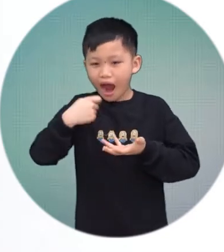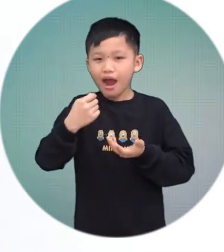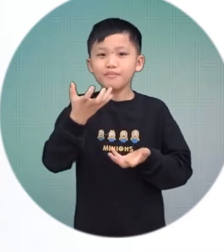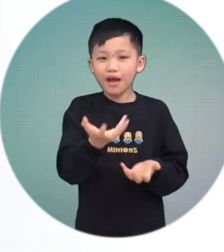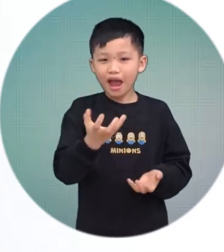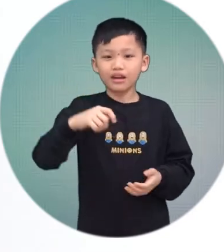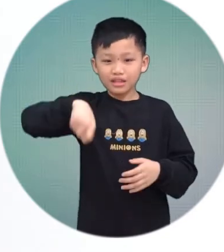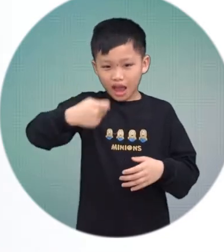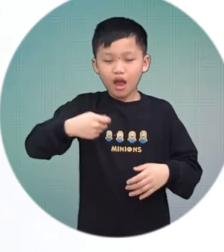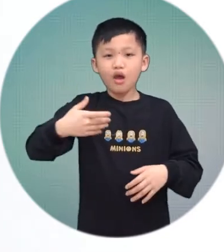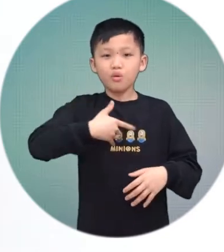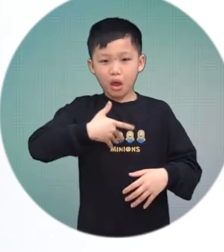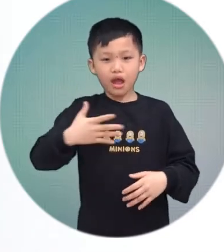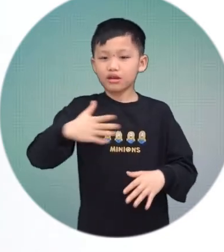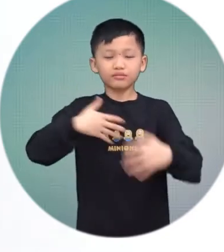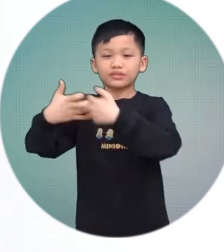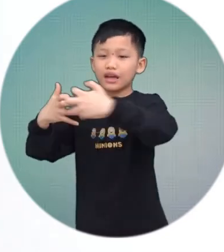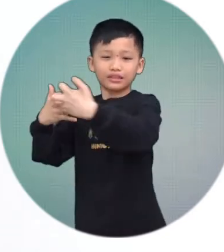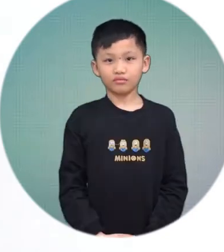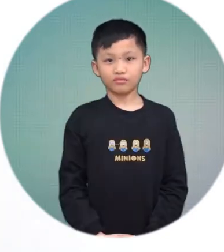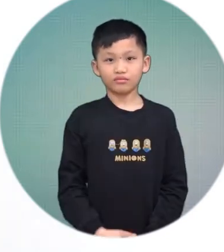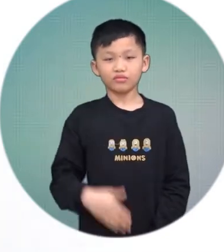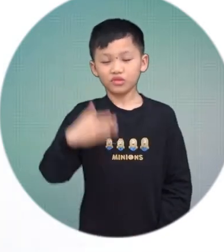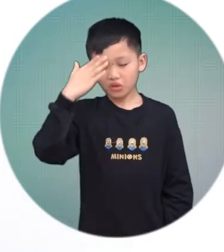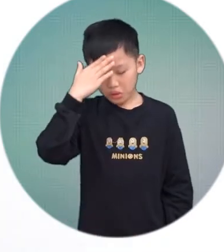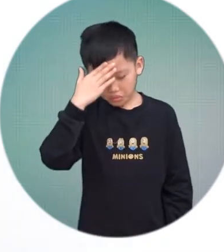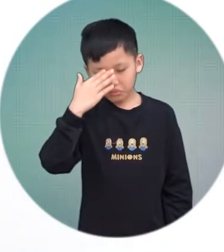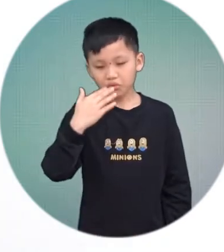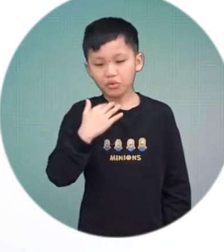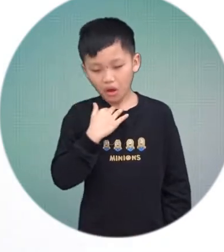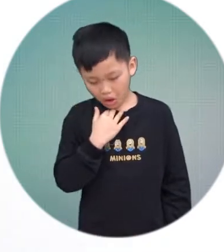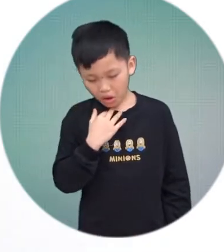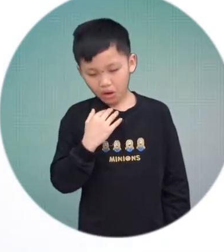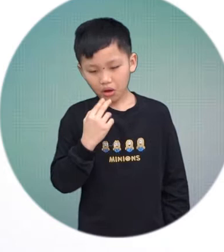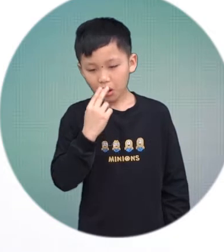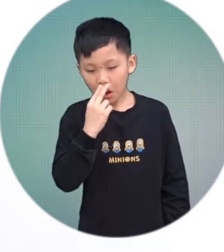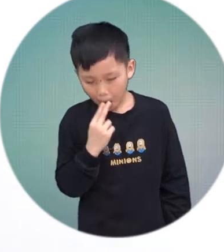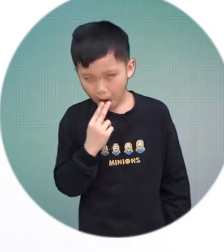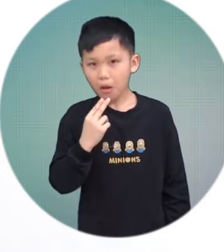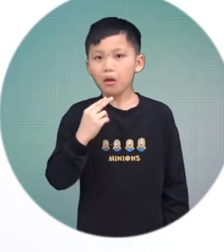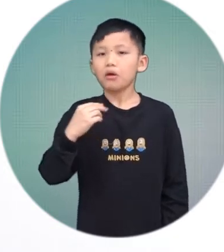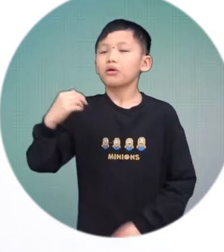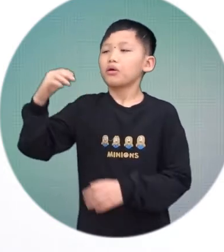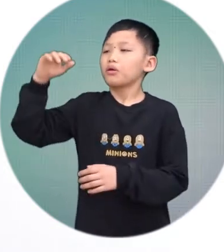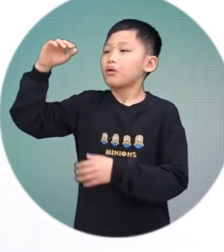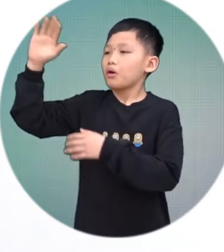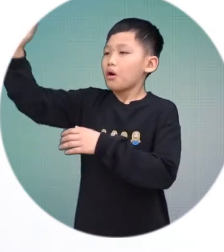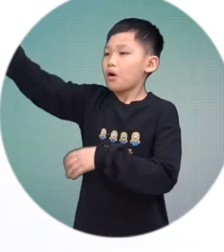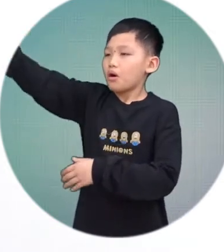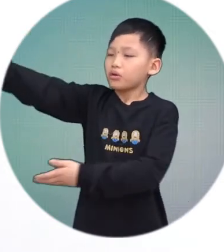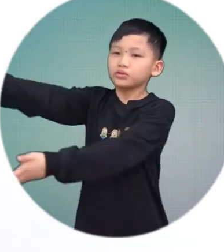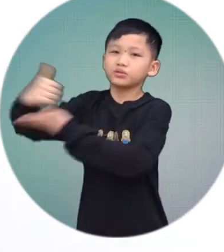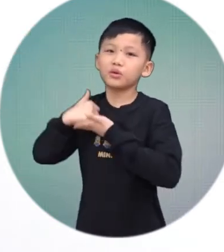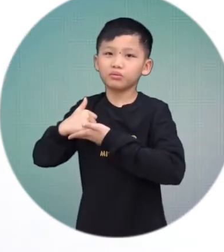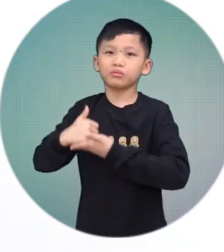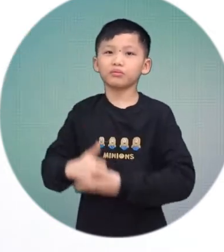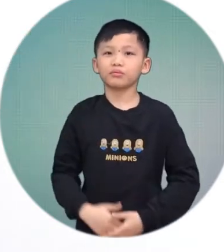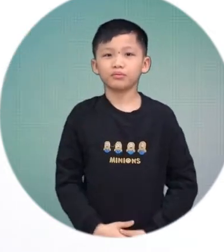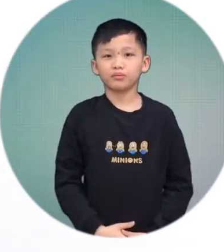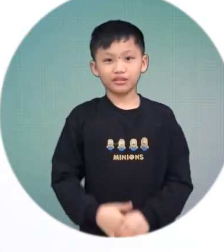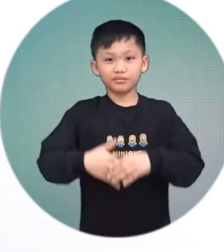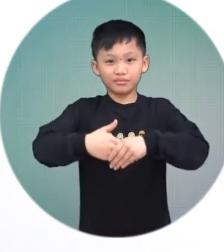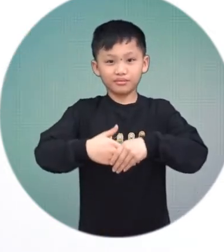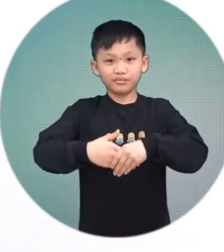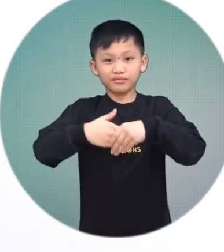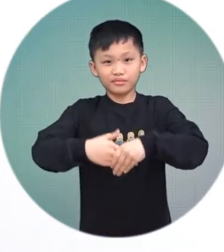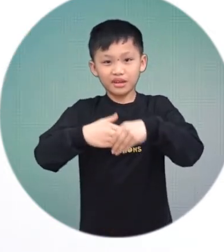đồ dùng cá nhân và khạc nhổ bừa bãi nhé. Nếu cậu cảm thấy mình bị sốt hoặc ho, khó thở, cậu cần báo ngay cho thầy cô